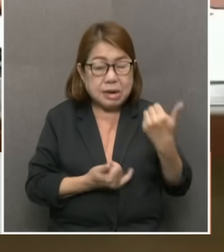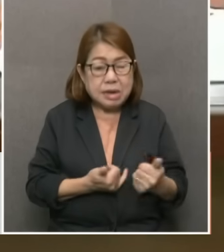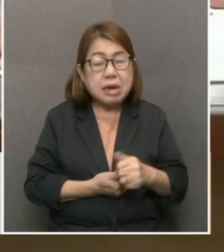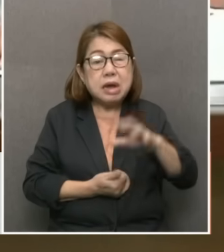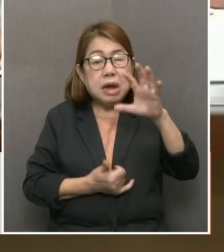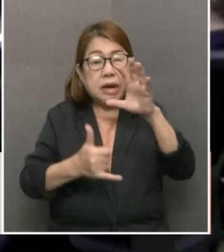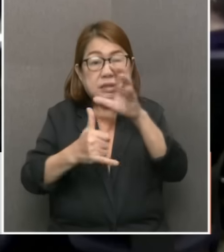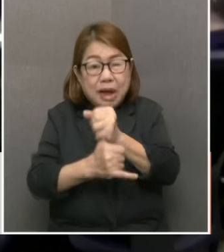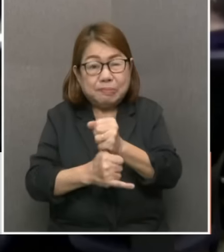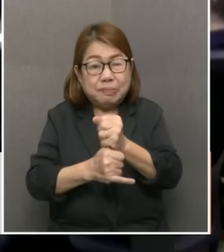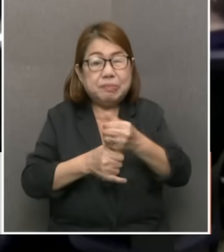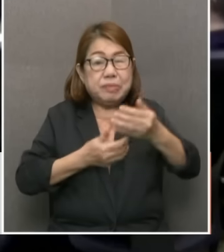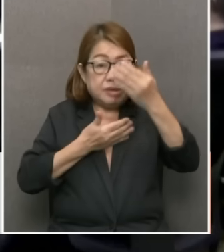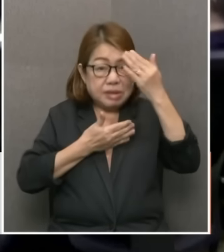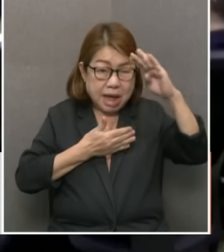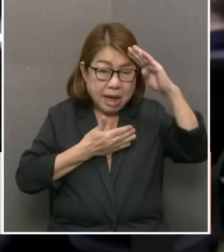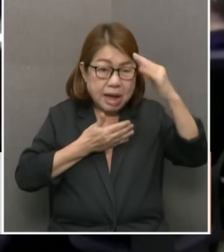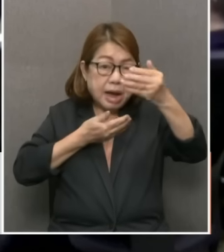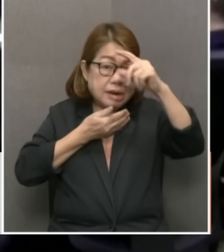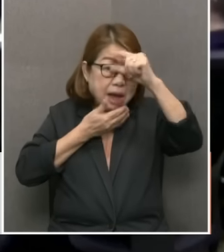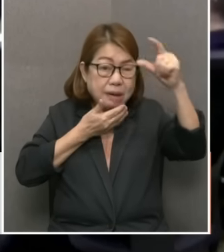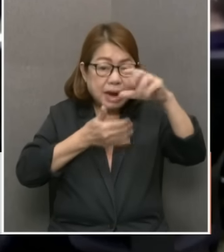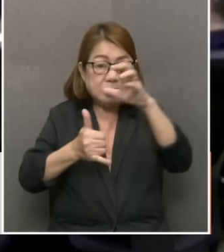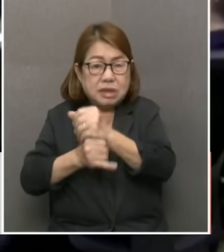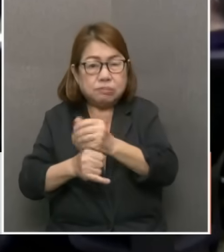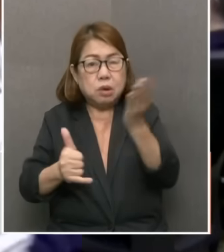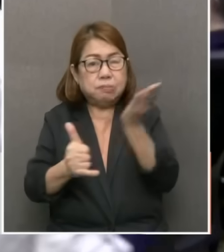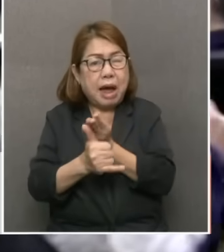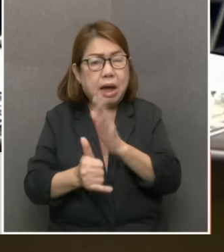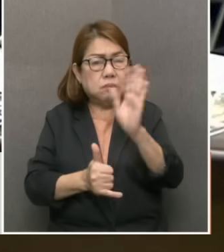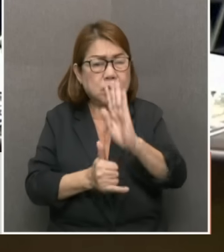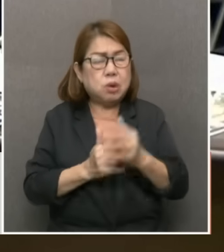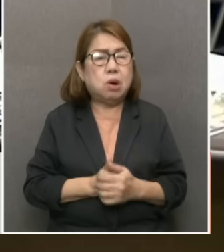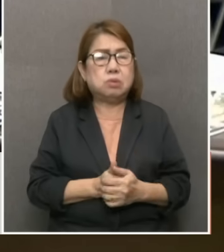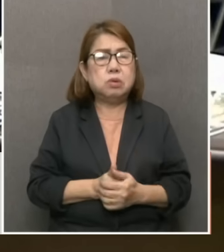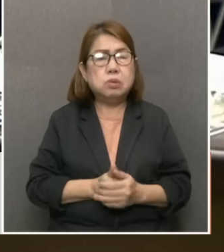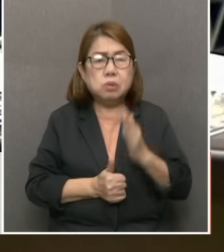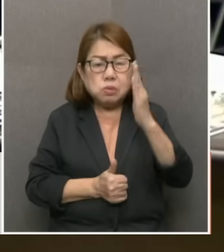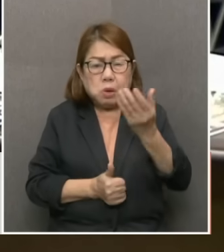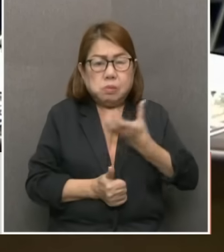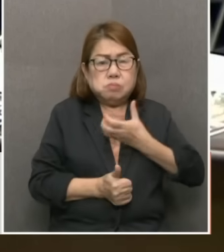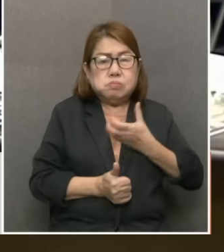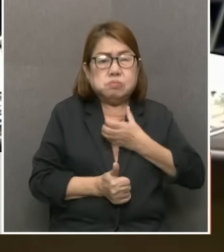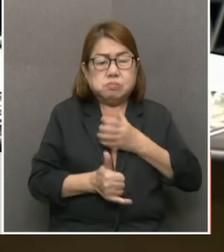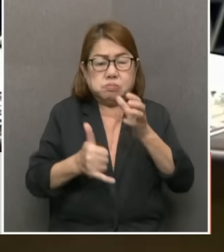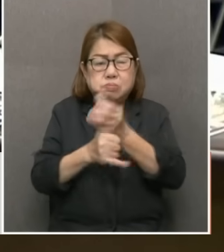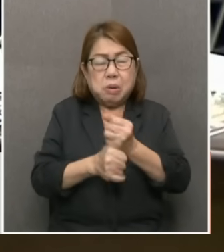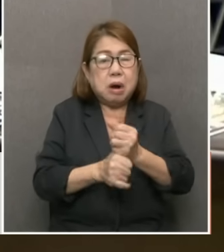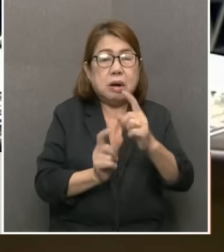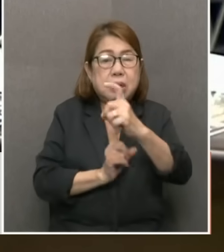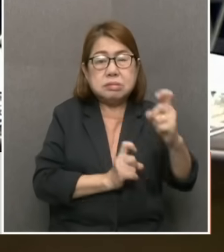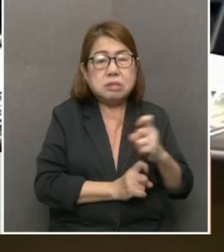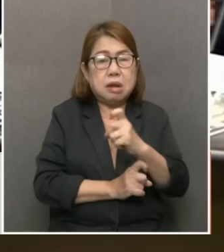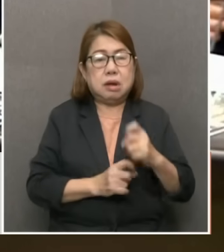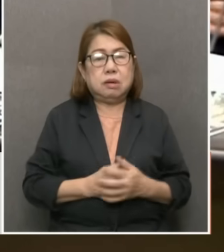หรือแม้แต่พูดว่าจะประหารชีวิตเพราะนั่นจะทำให้ตัวประกันเป็นอันตรายได้ค่ะ